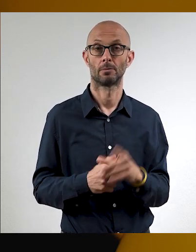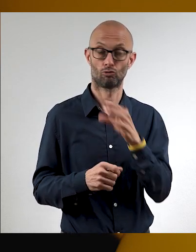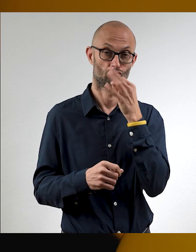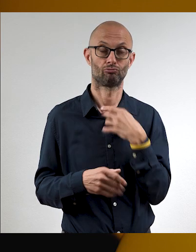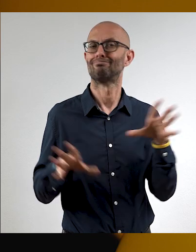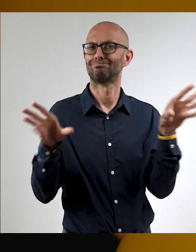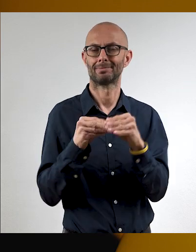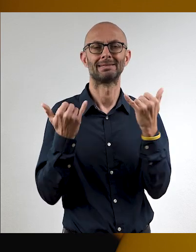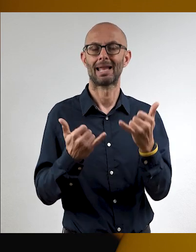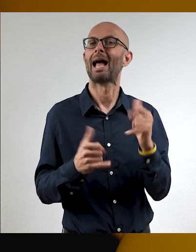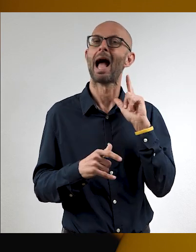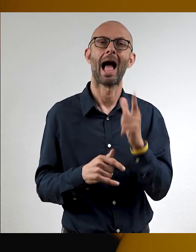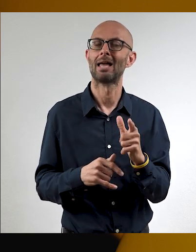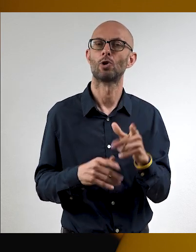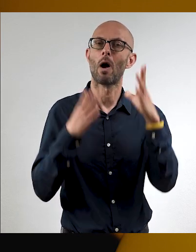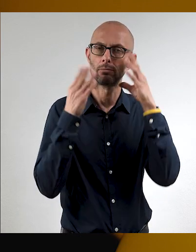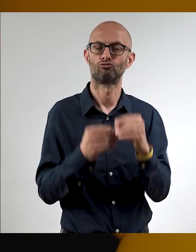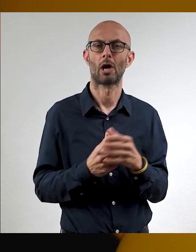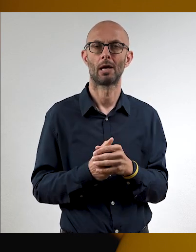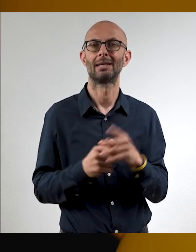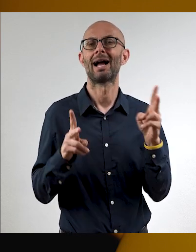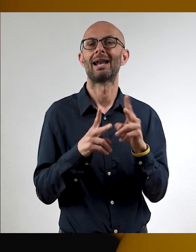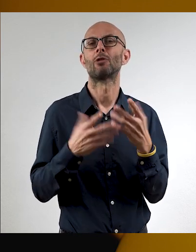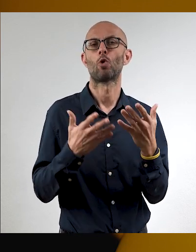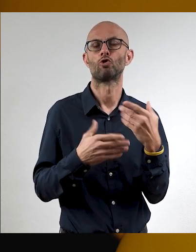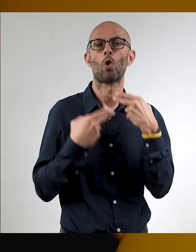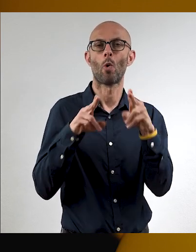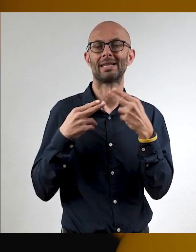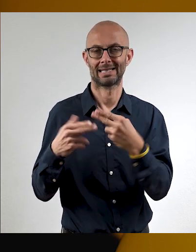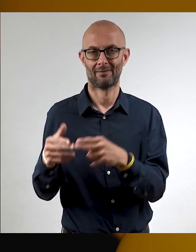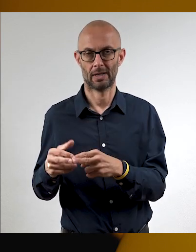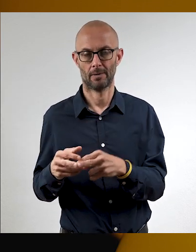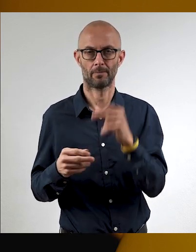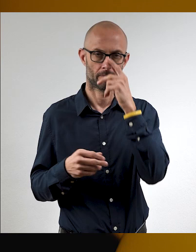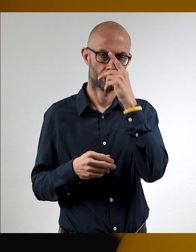Če povzamemo zdaj, kaj so neki običajni kratkoročni